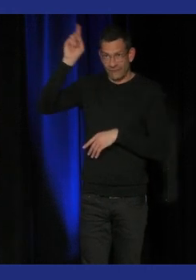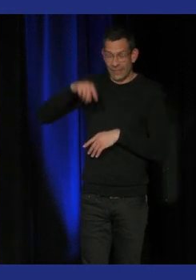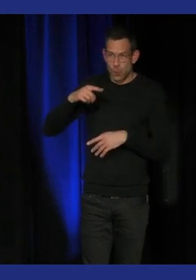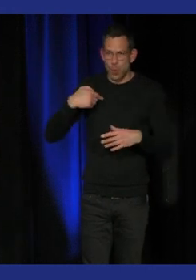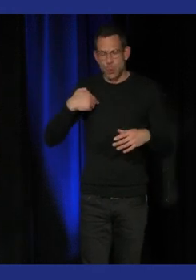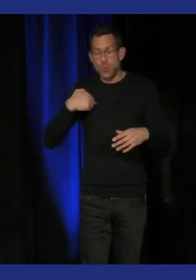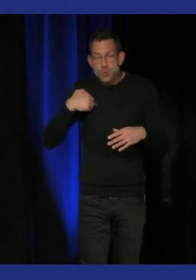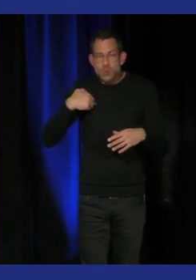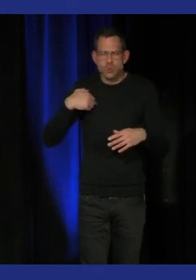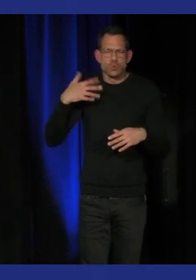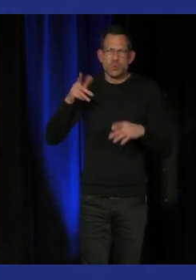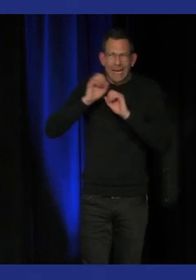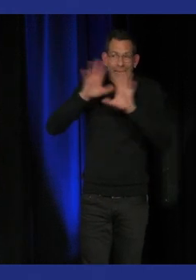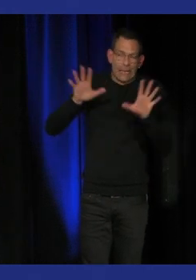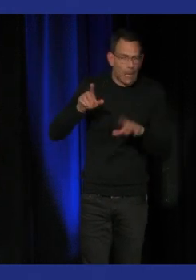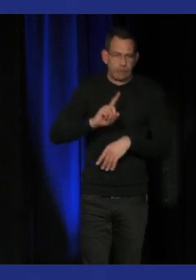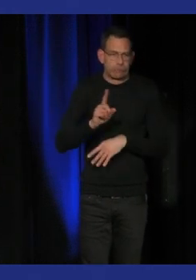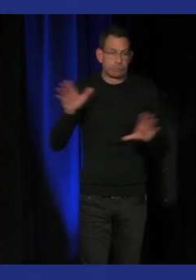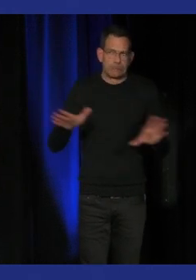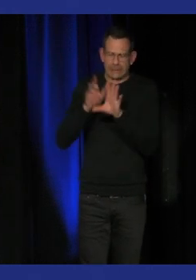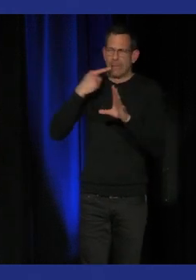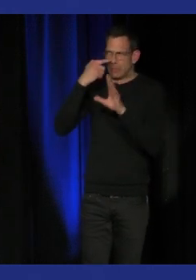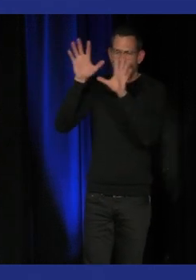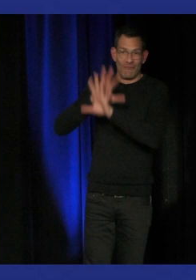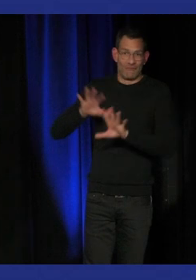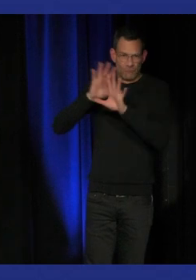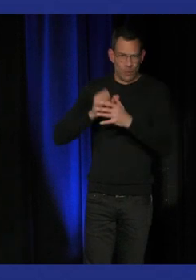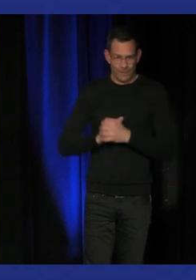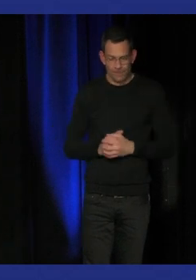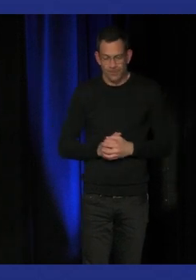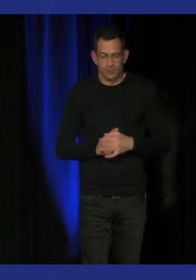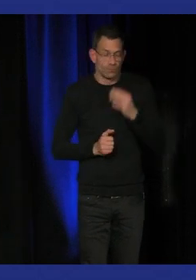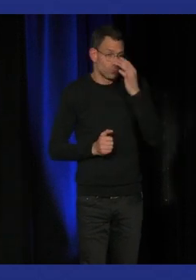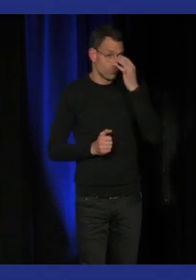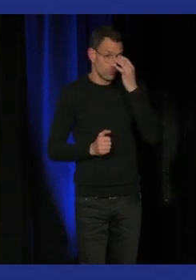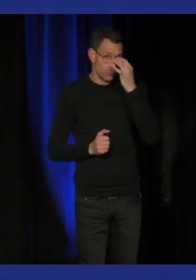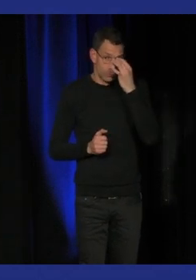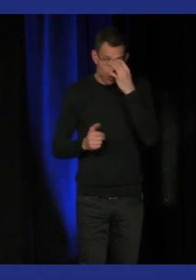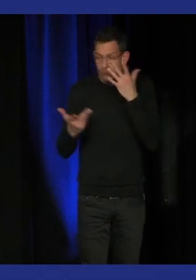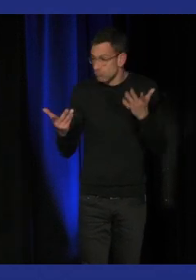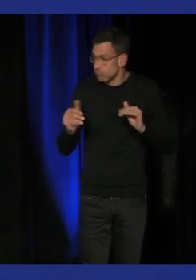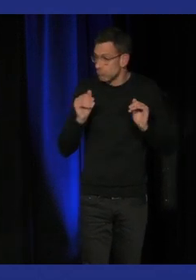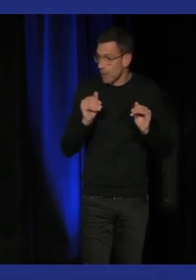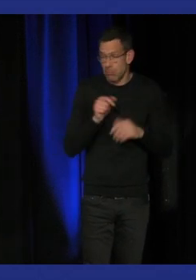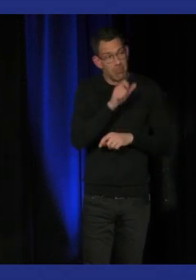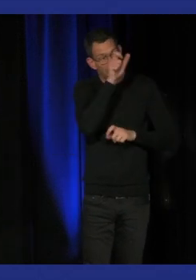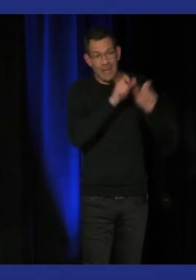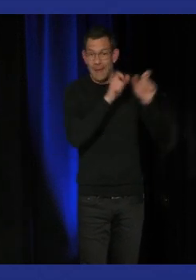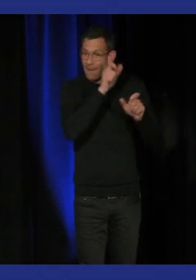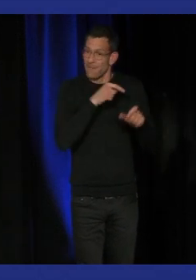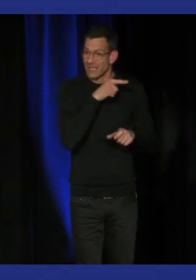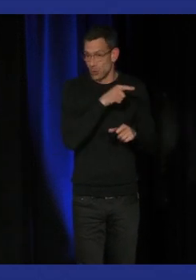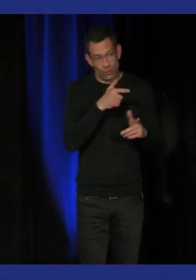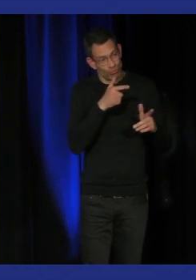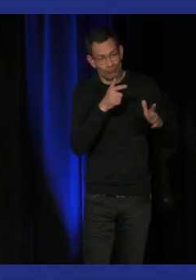tradition de clarté. Et certaines personnes dites valides pourraient être handicapées